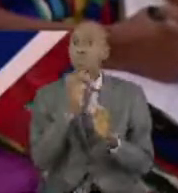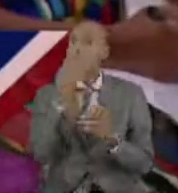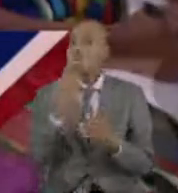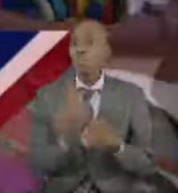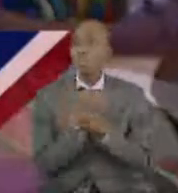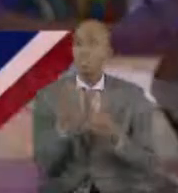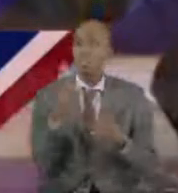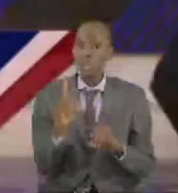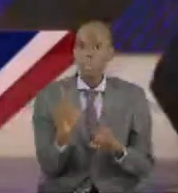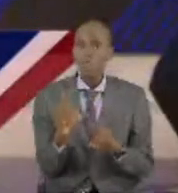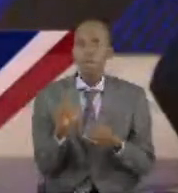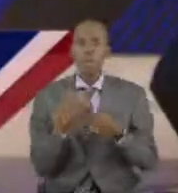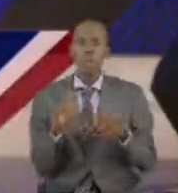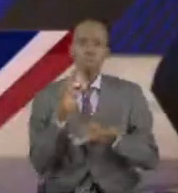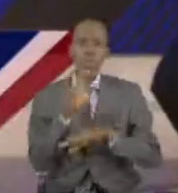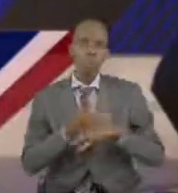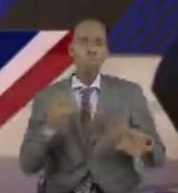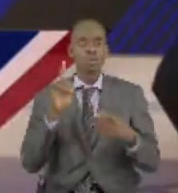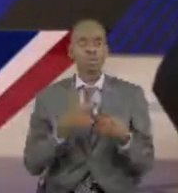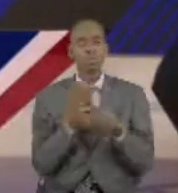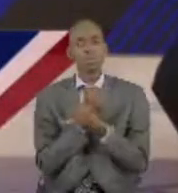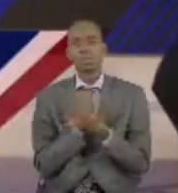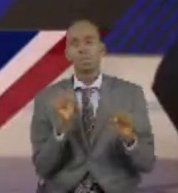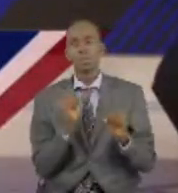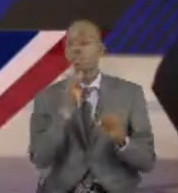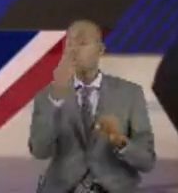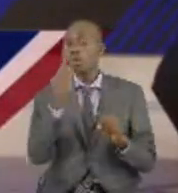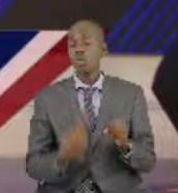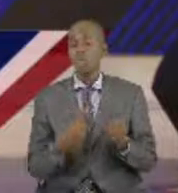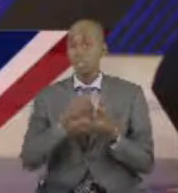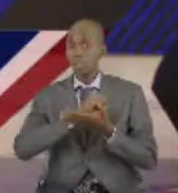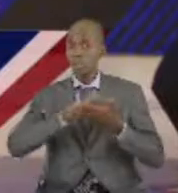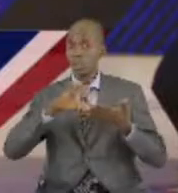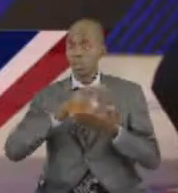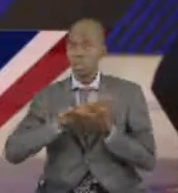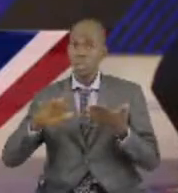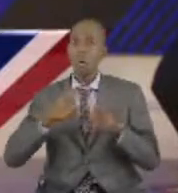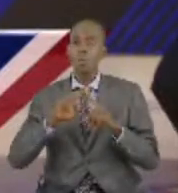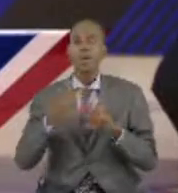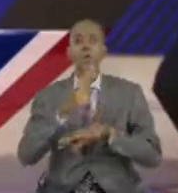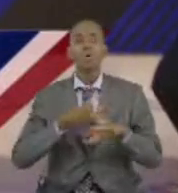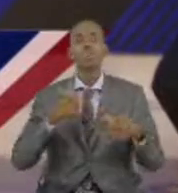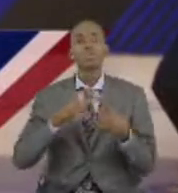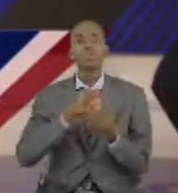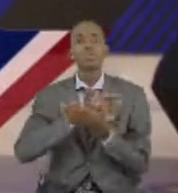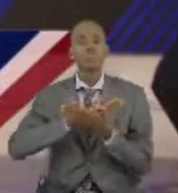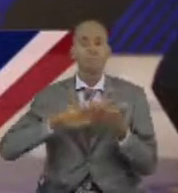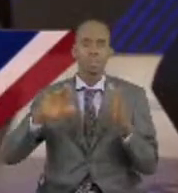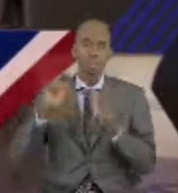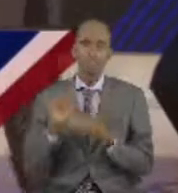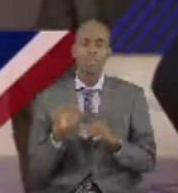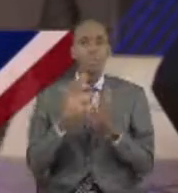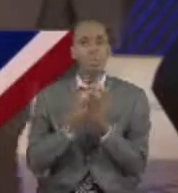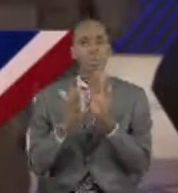sauvé, non seulement appelé au salut, mais il est appelé à la sanctification. Il